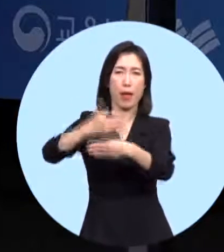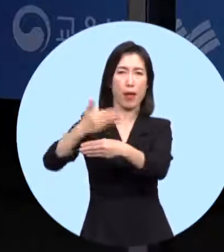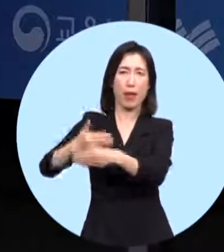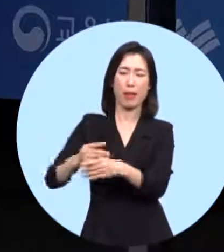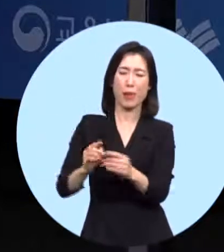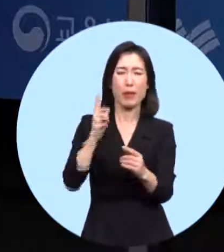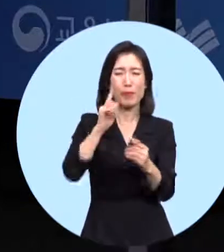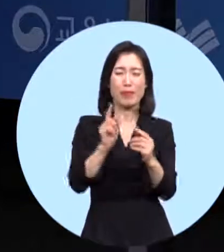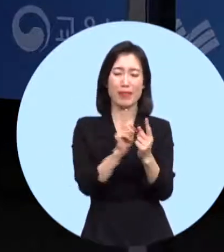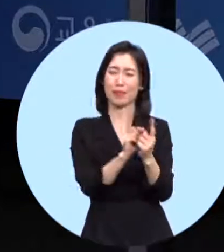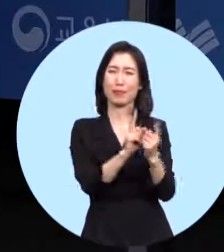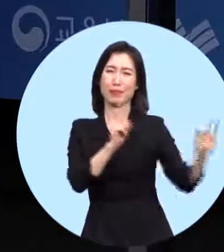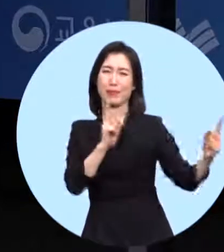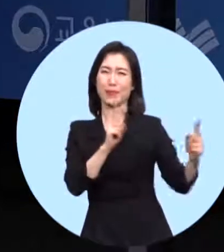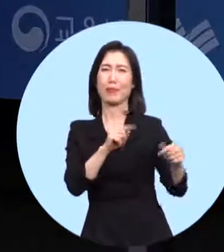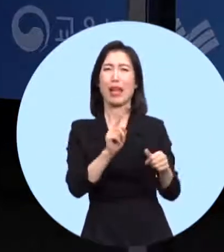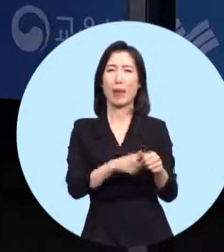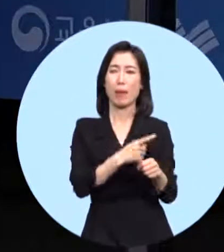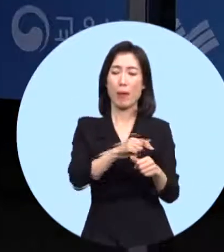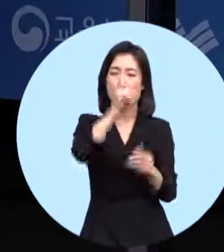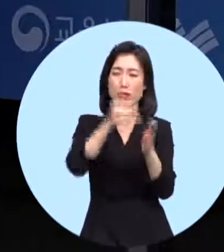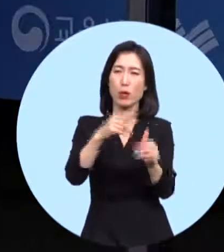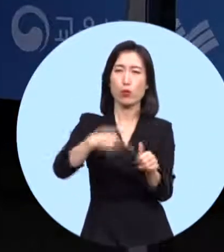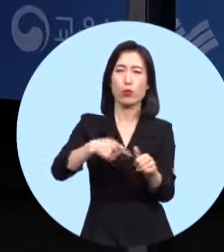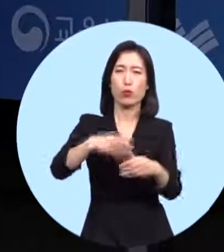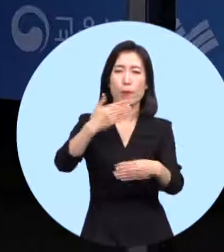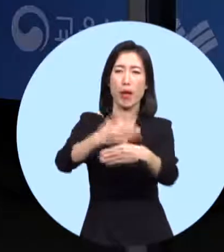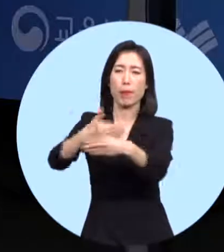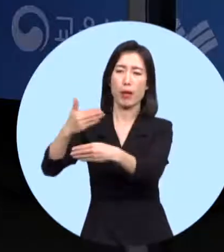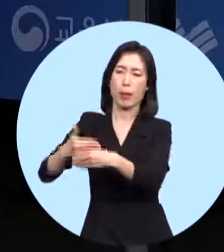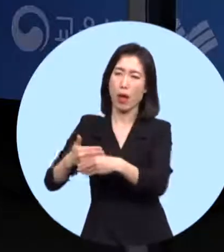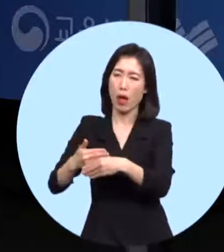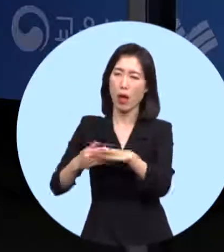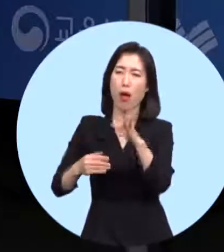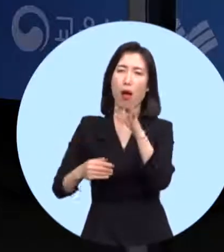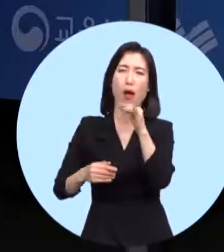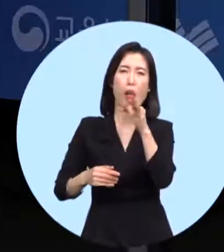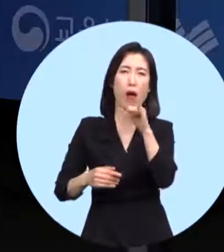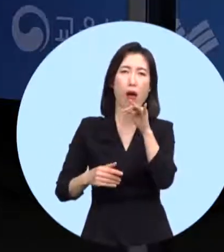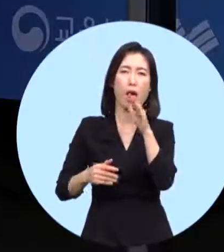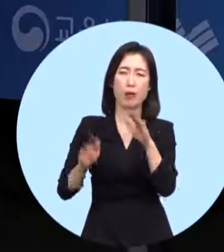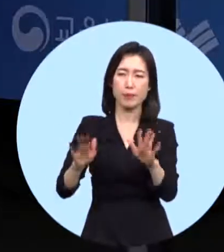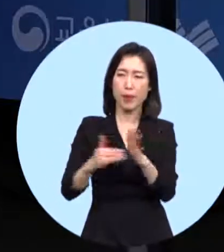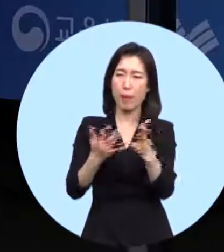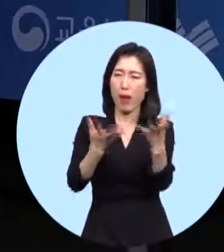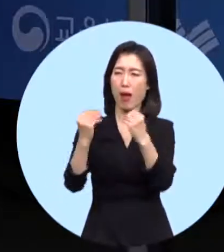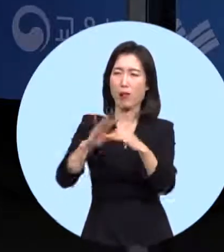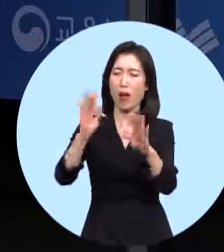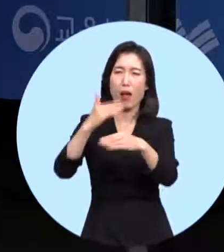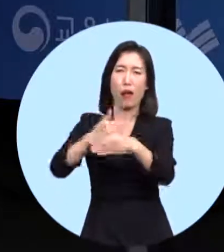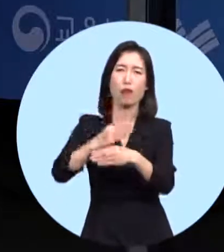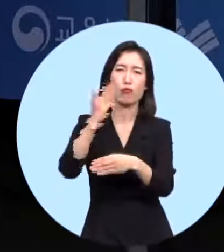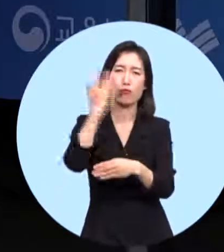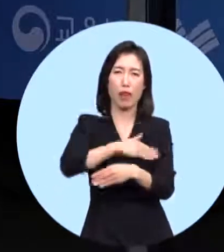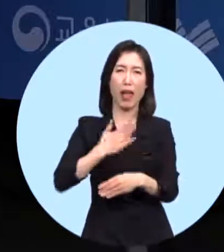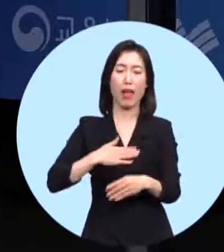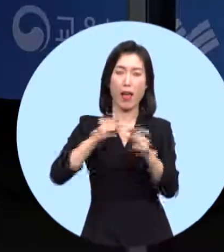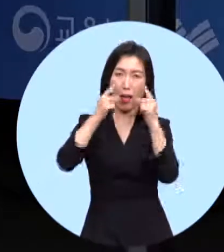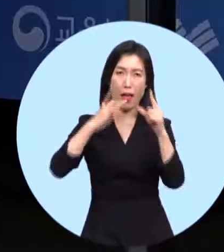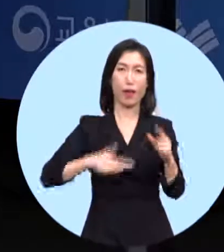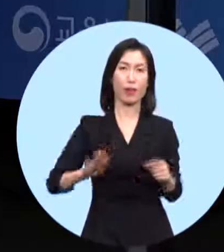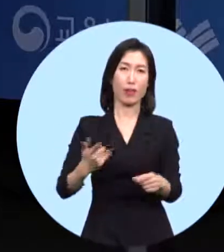거리두기 조치 이후에 우리 평생교육이 얼마나 소중한 역할을 하고 있는가 지역사회에서 이런 얘기를 해주셨습니다. 근데 재밌는